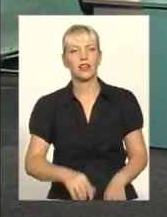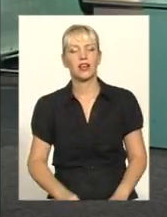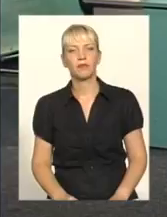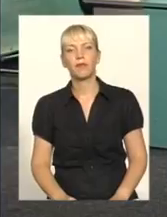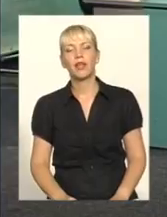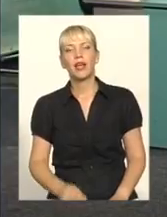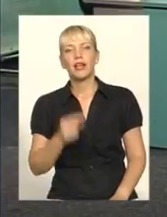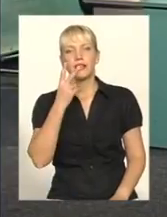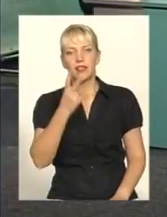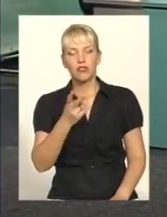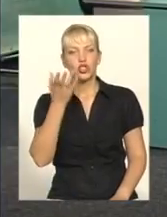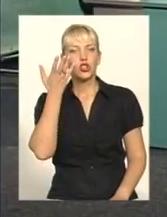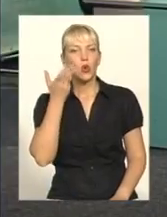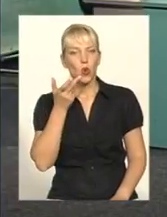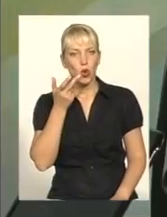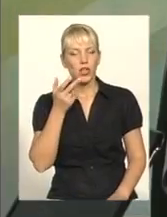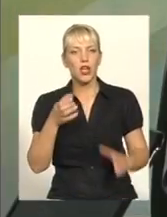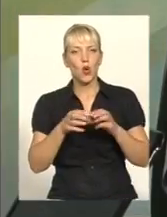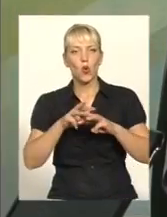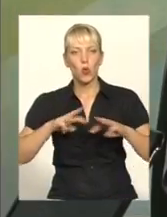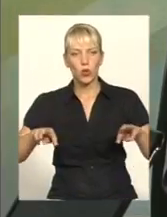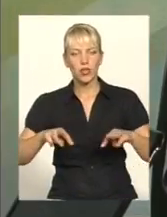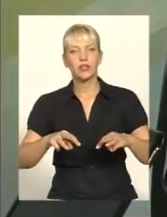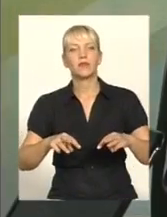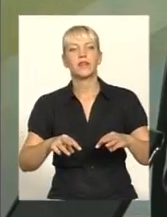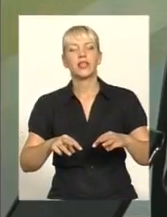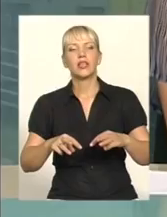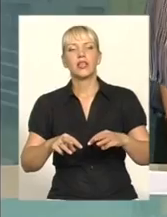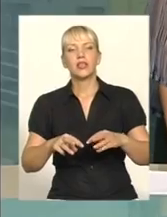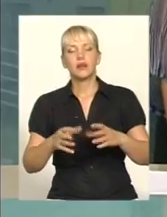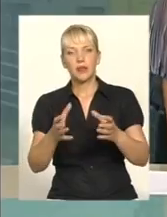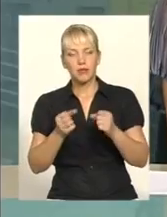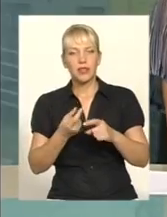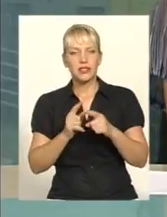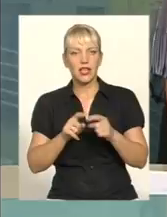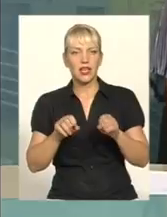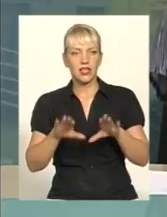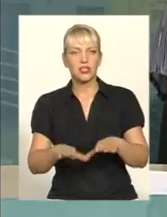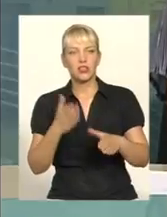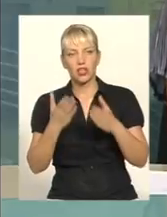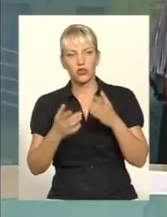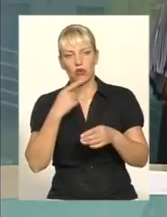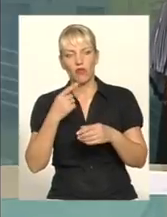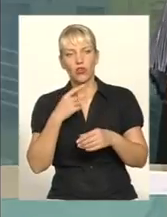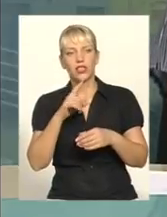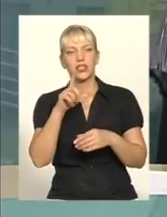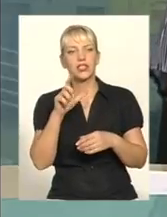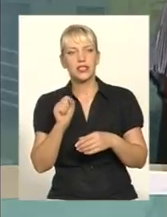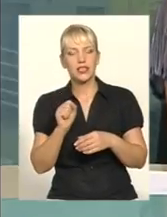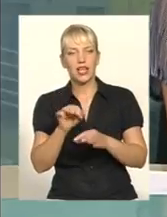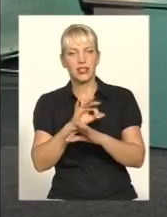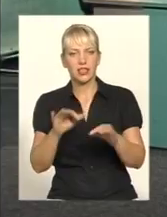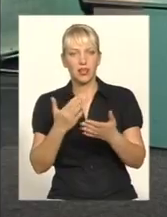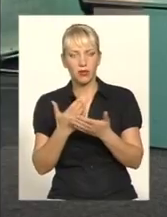дивлячись, коли уряд прийме відповідне... Ну, власне, якщо візьмемо за, скажімо, за ідеал,